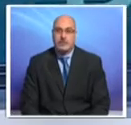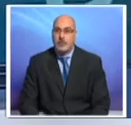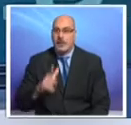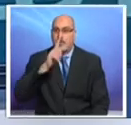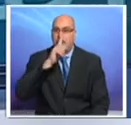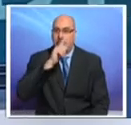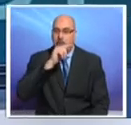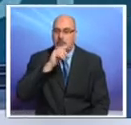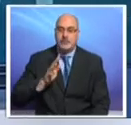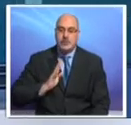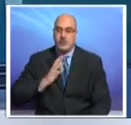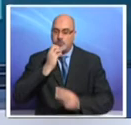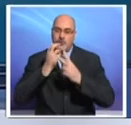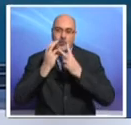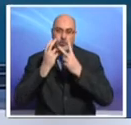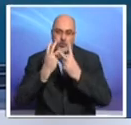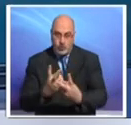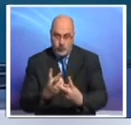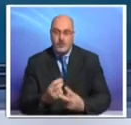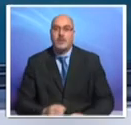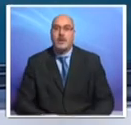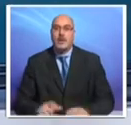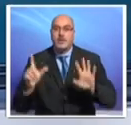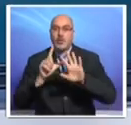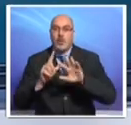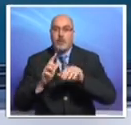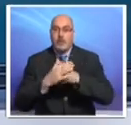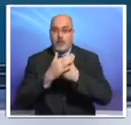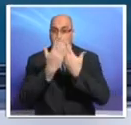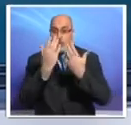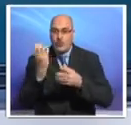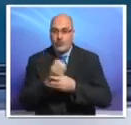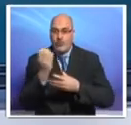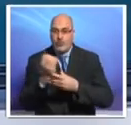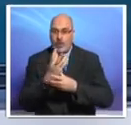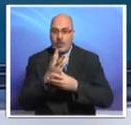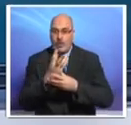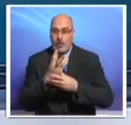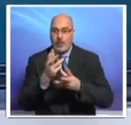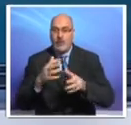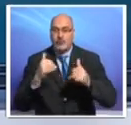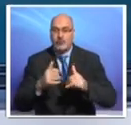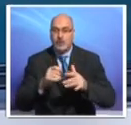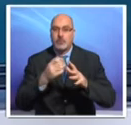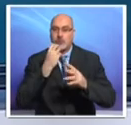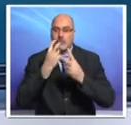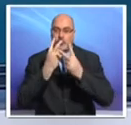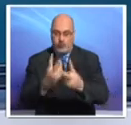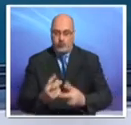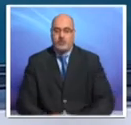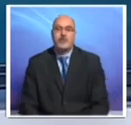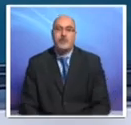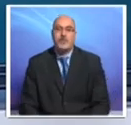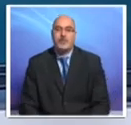السلام عليكم ورحمة الله تعالى وبركاته. 7 صباحا بتوقيت الجزائر، أهلا بكم مشاهدينا إلى نشرة